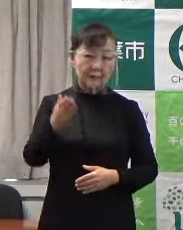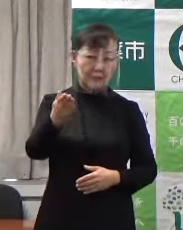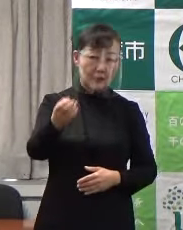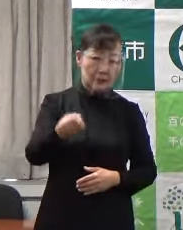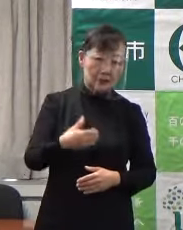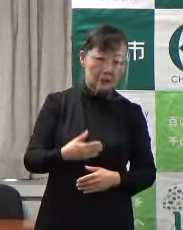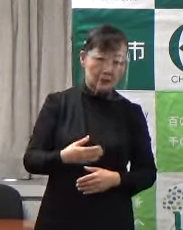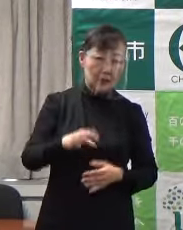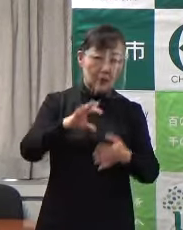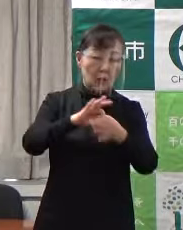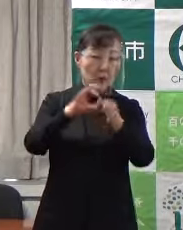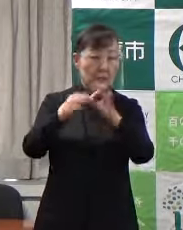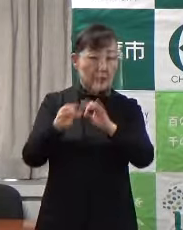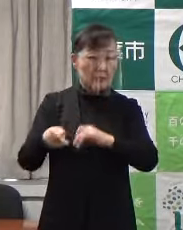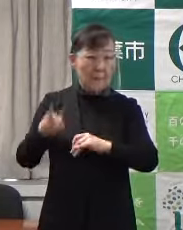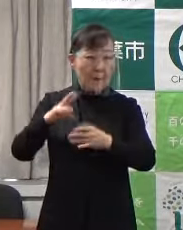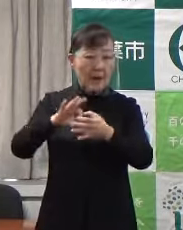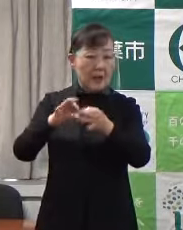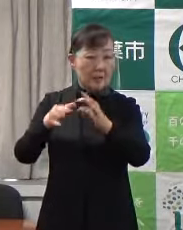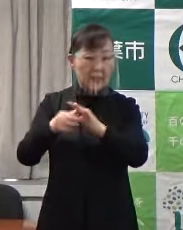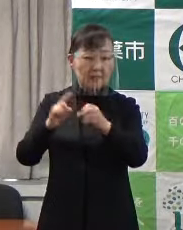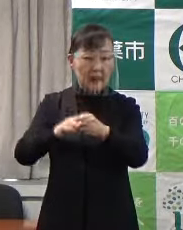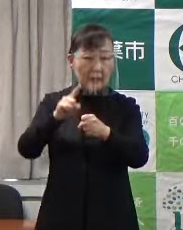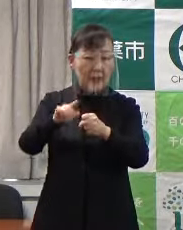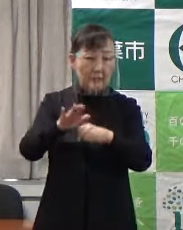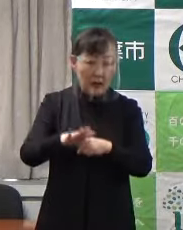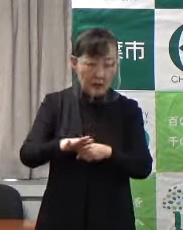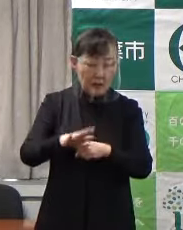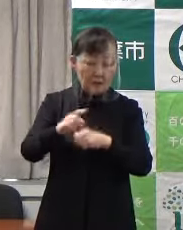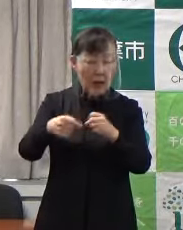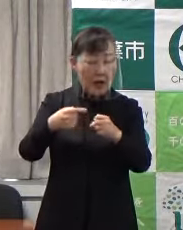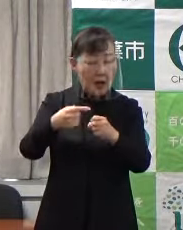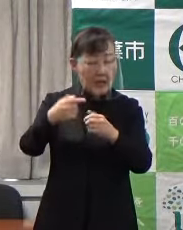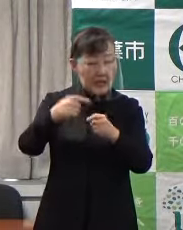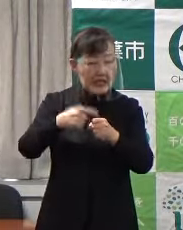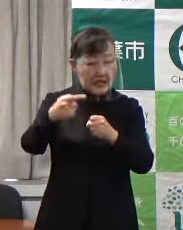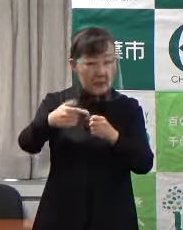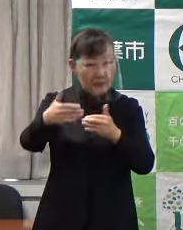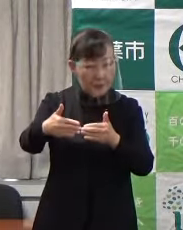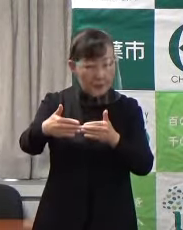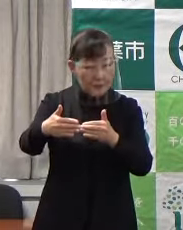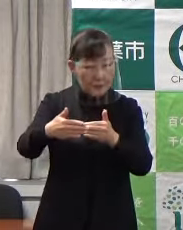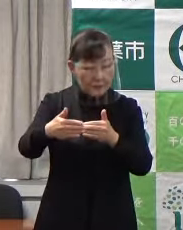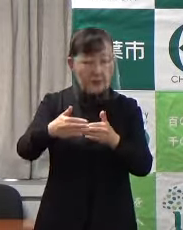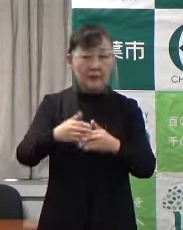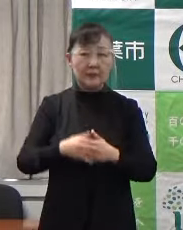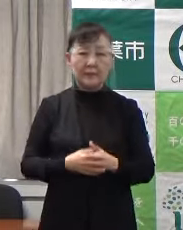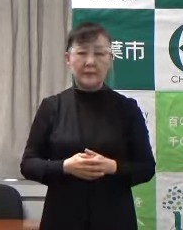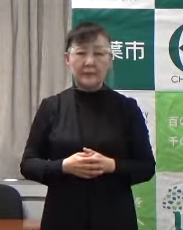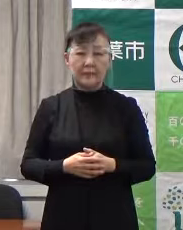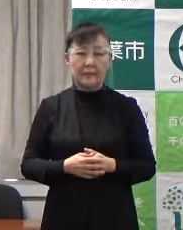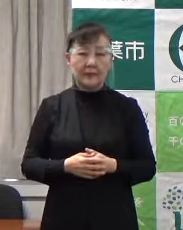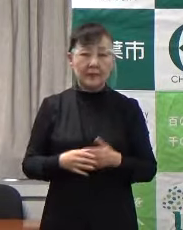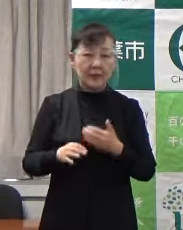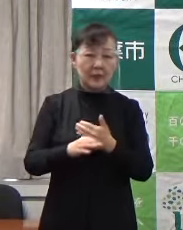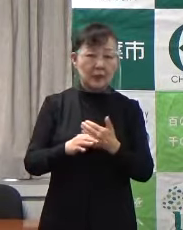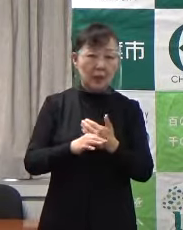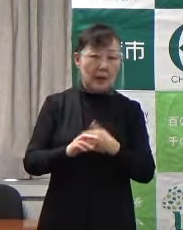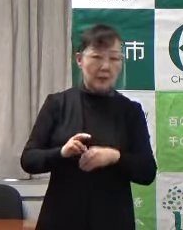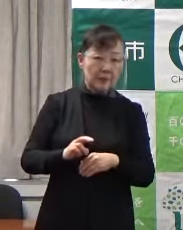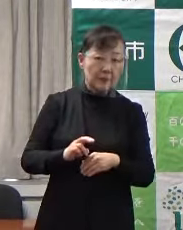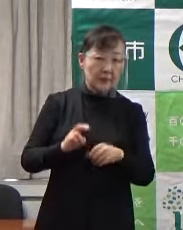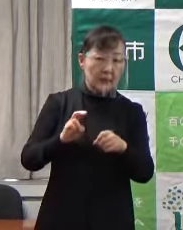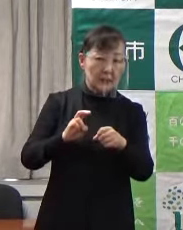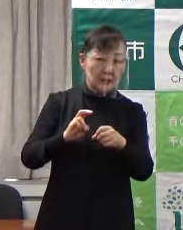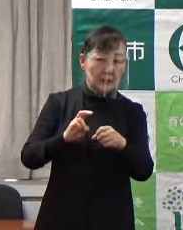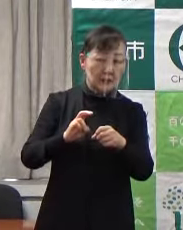オリンピック・パラリンピック、来年に延期されたということで、まだ1年弱期間があるんですけど、例えば一宮町と